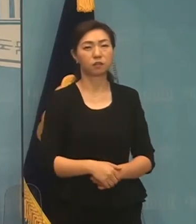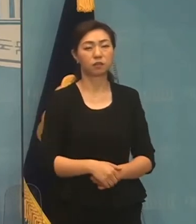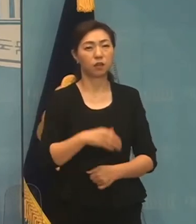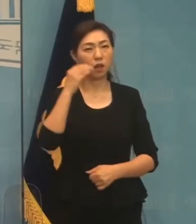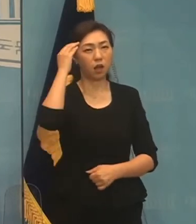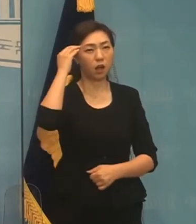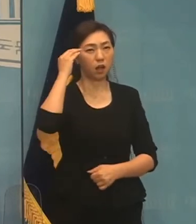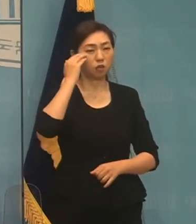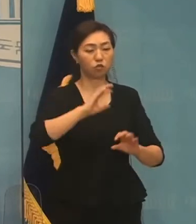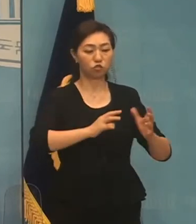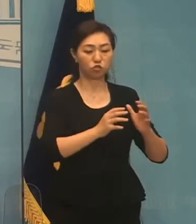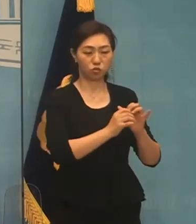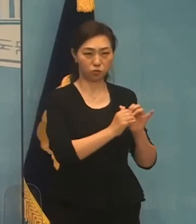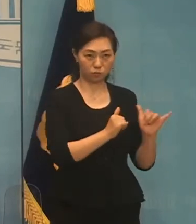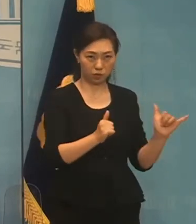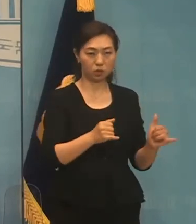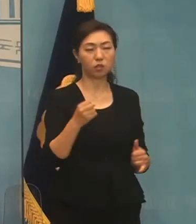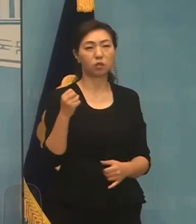대한민국 국민,